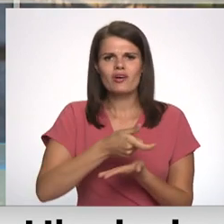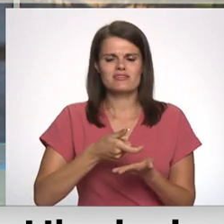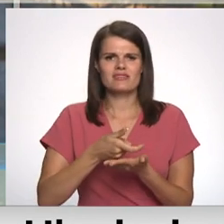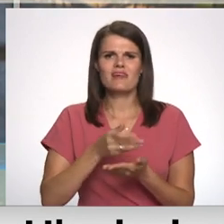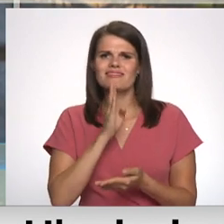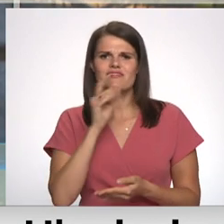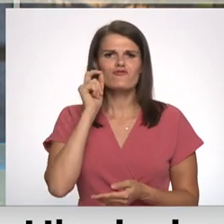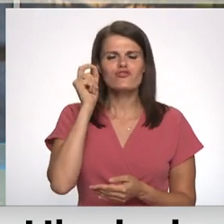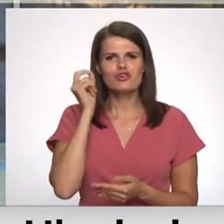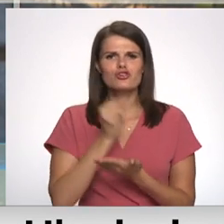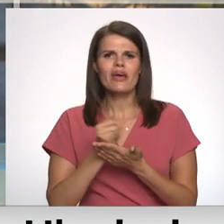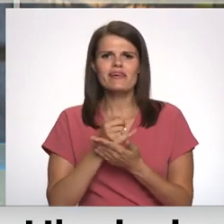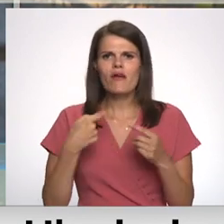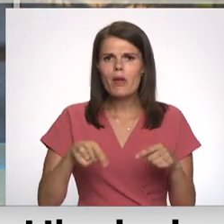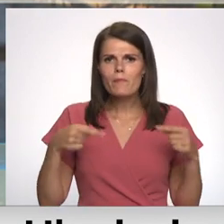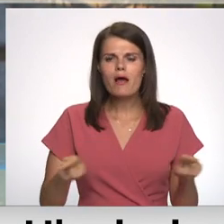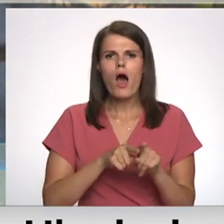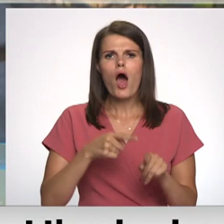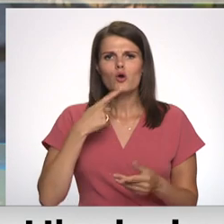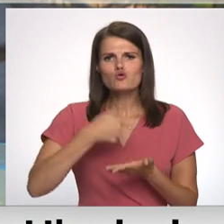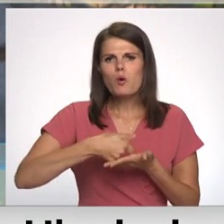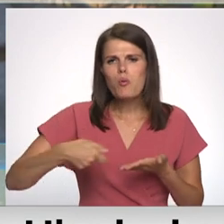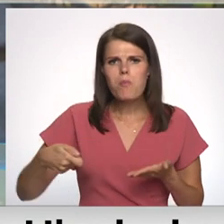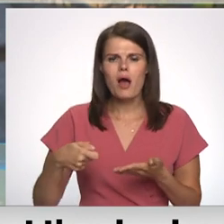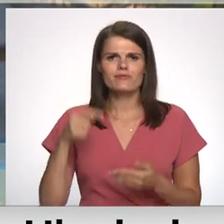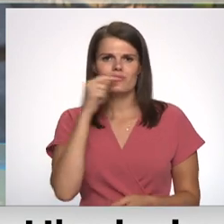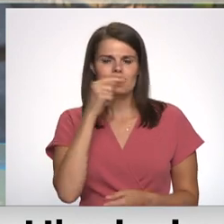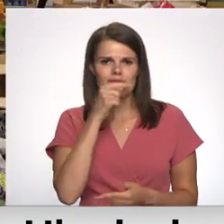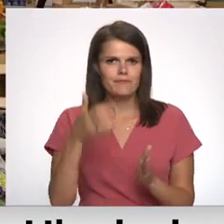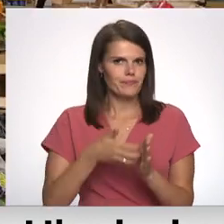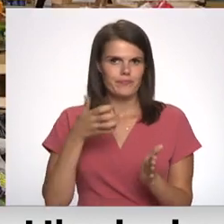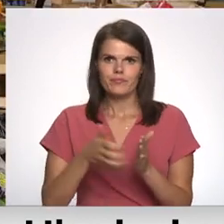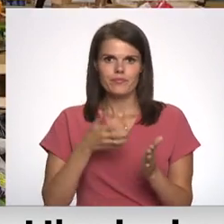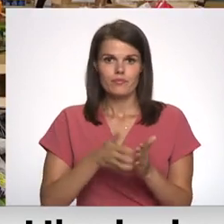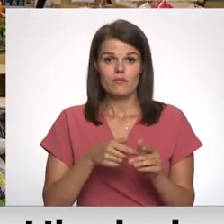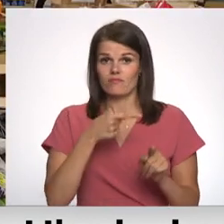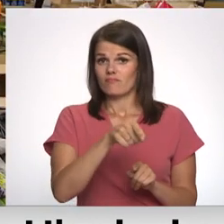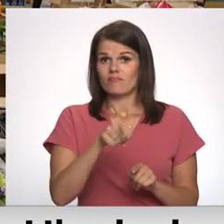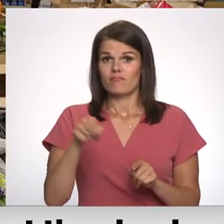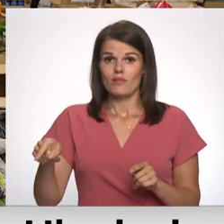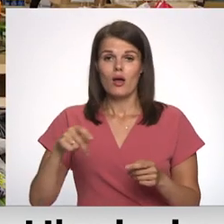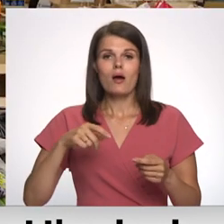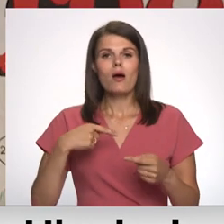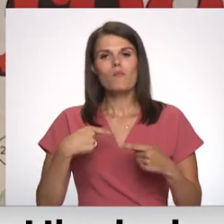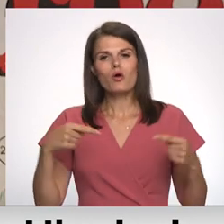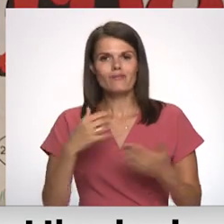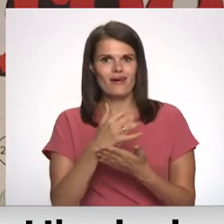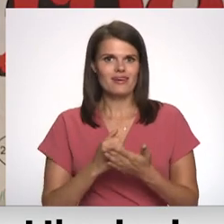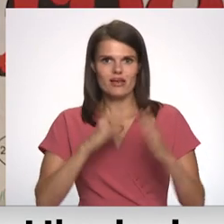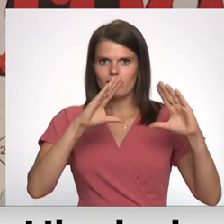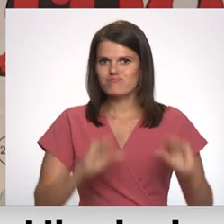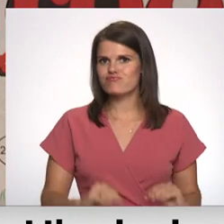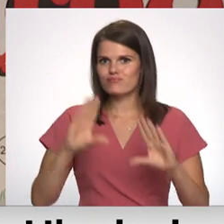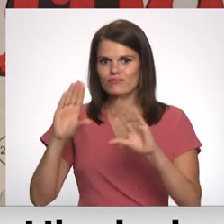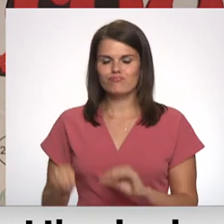un vīriešiem, kā arī zobu pastas un zobu birstes. Pašlaik šo produktu rezervas biedrības noktavā ir izsmeltas.